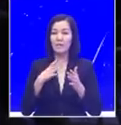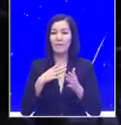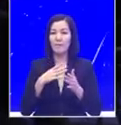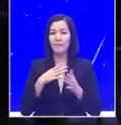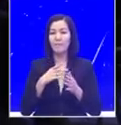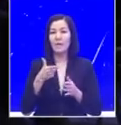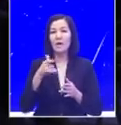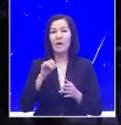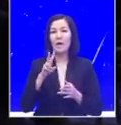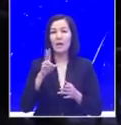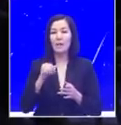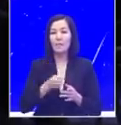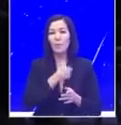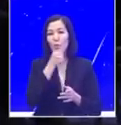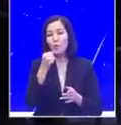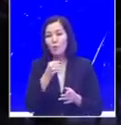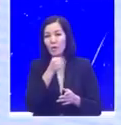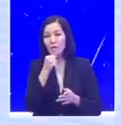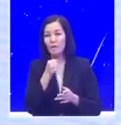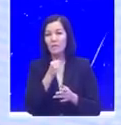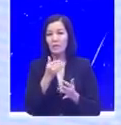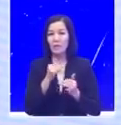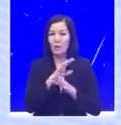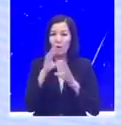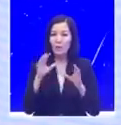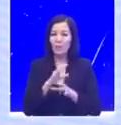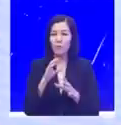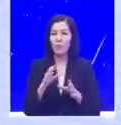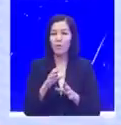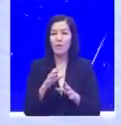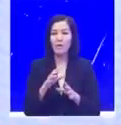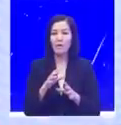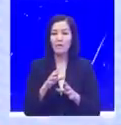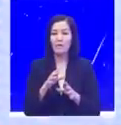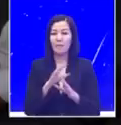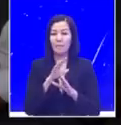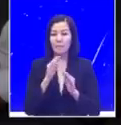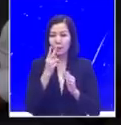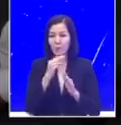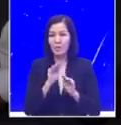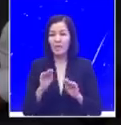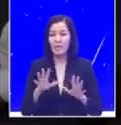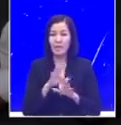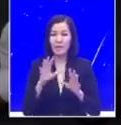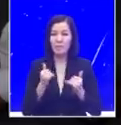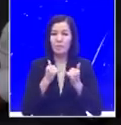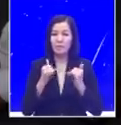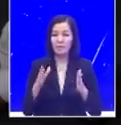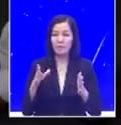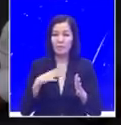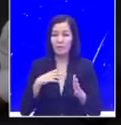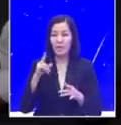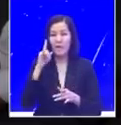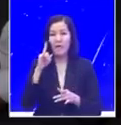Ғалым Жазылбеков кішіге үлкен аға, үлкенге сыйлы іні бола білді. Қай қызметте болсын, еткен ерен еңбегі елеусіз қалмай,